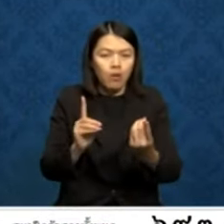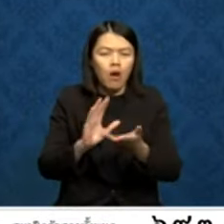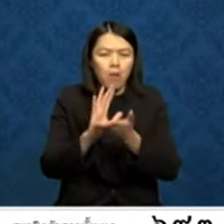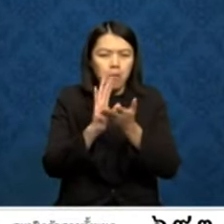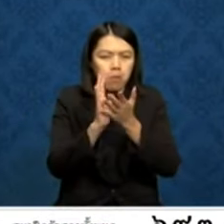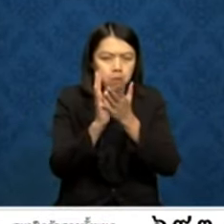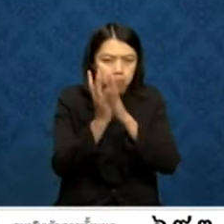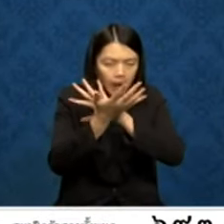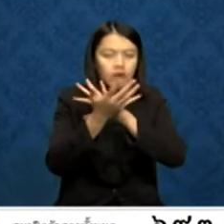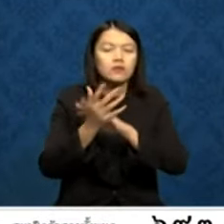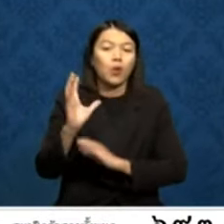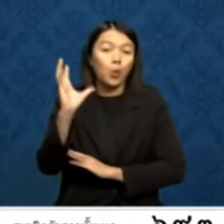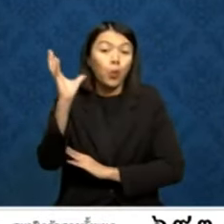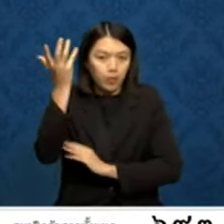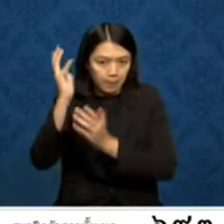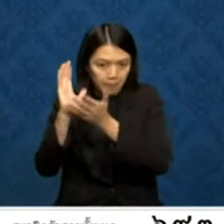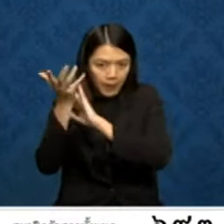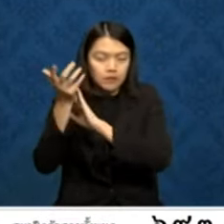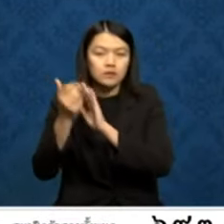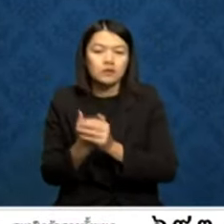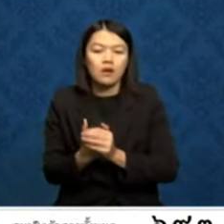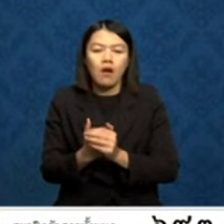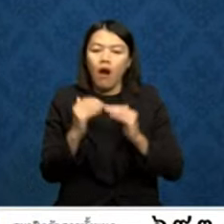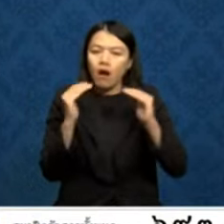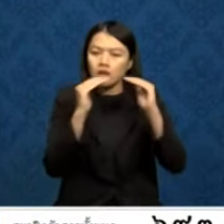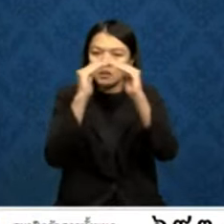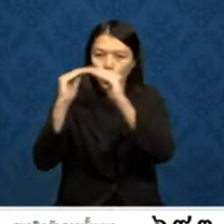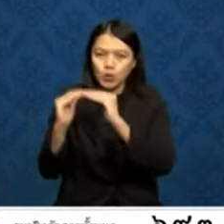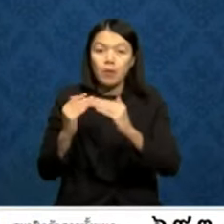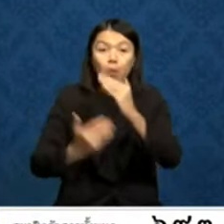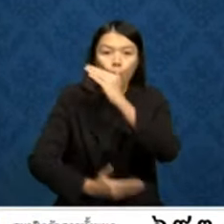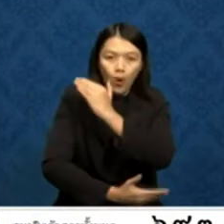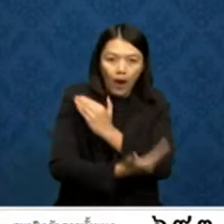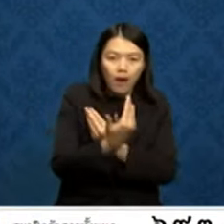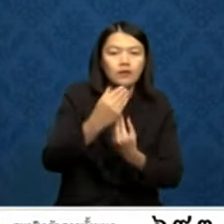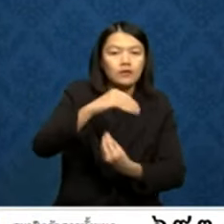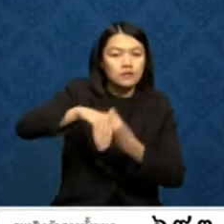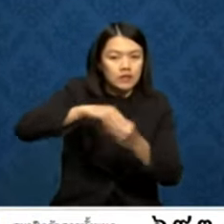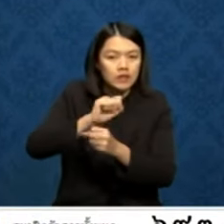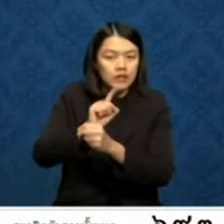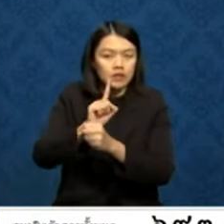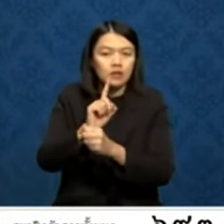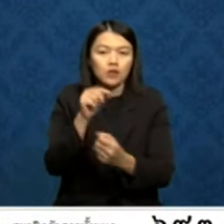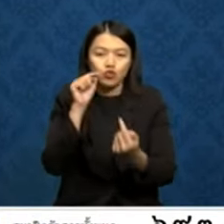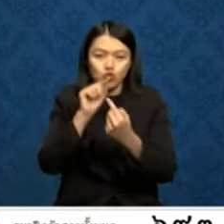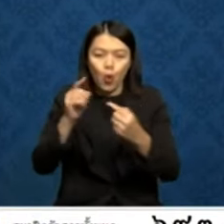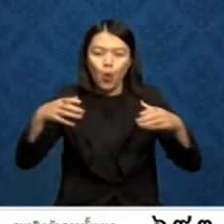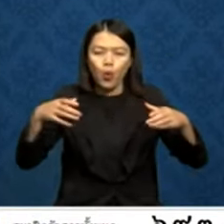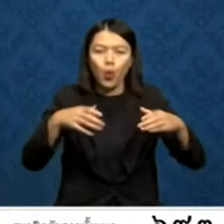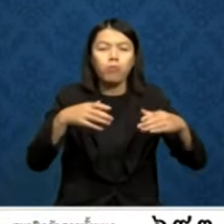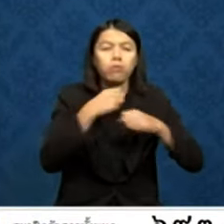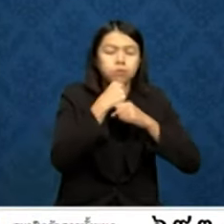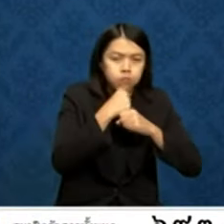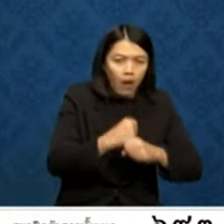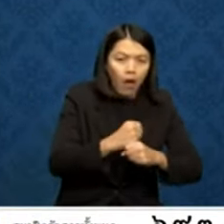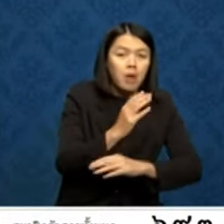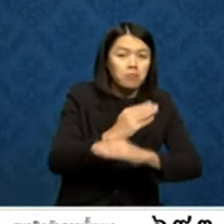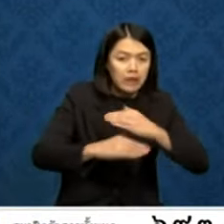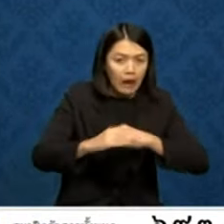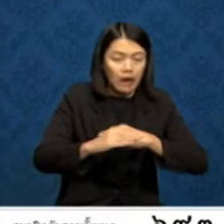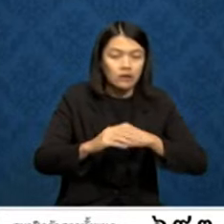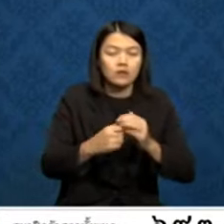ลงไปสร้างความเท่าเทียมทางโอกาสและเศรษฐกิจโดยเฉพาะกลุ่มเปราะบางที่สำคัญได้